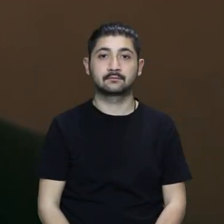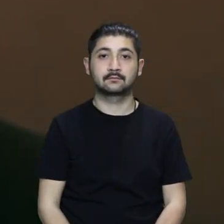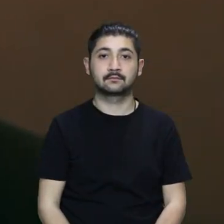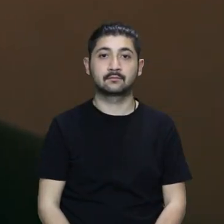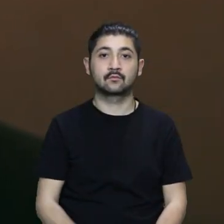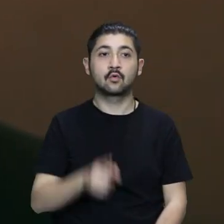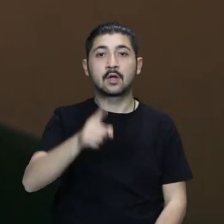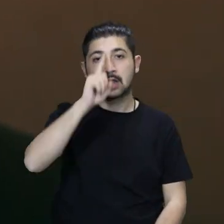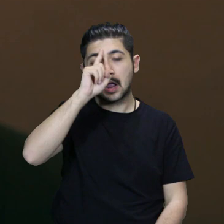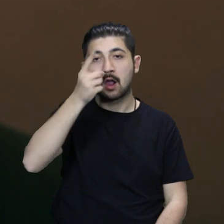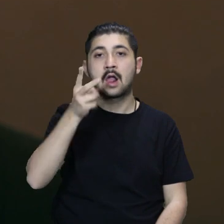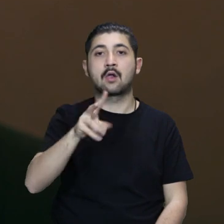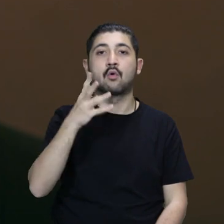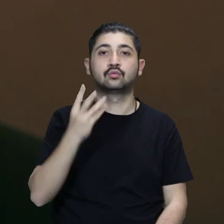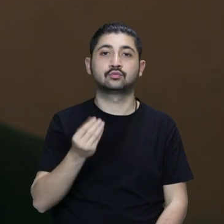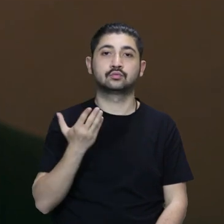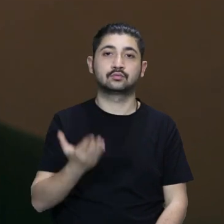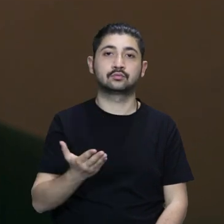O yalnız öldü.